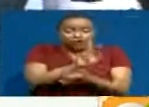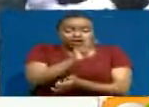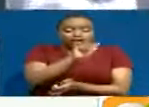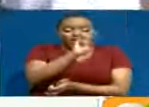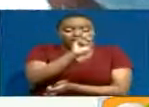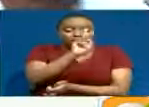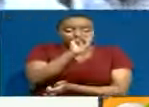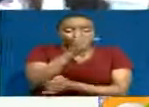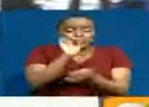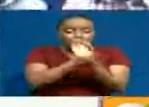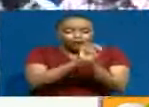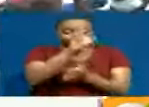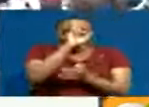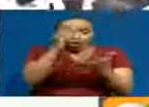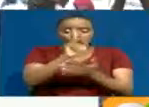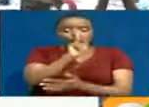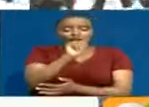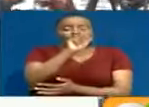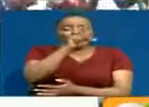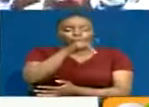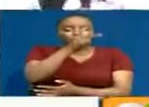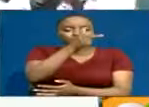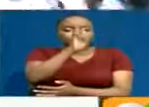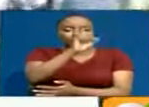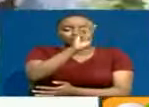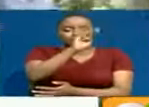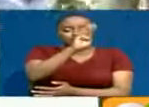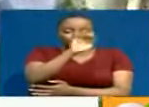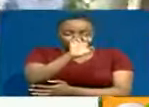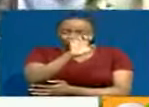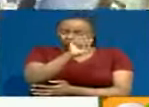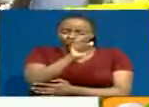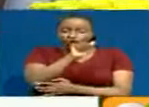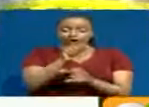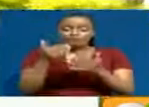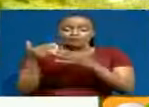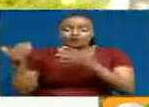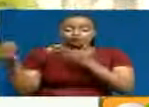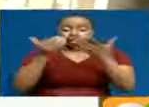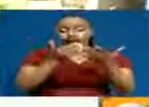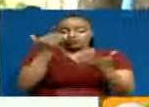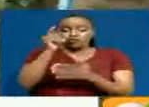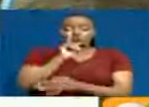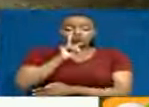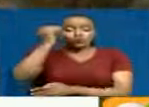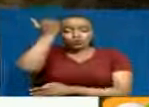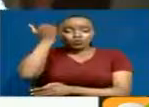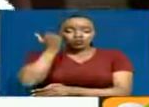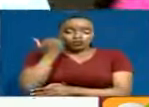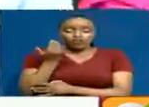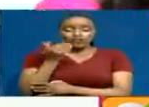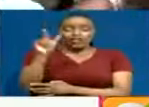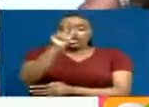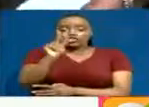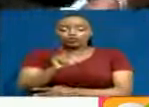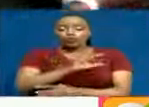Kamket anazuiliwa katika kituo cha polisi cha Kaptembwa kabla ya kufikishwa mahakamani hapo kesho. Mratibu wa bonde la Ufa